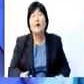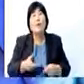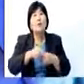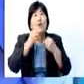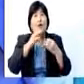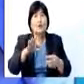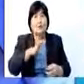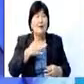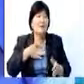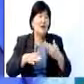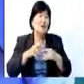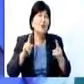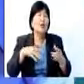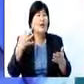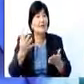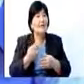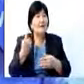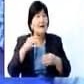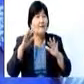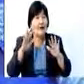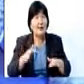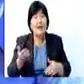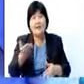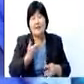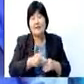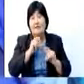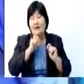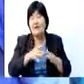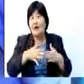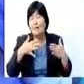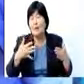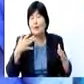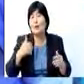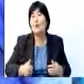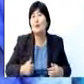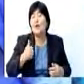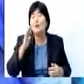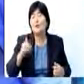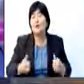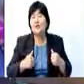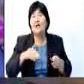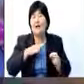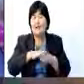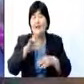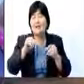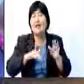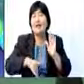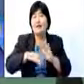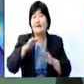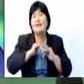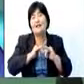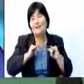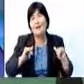Очень хорошо было. Мы радуемся, что завоевали первое место. Для нас эта награда – большой стимул. Будем стараться оправдать надежды, расти и